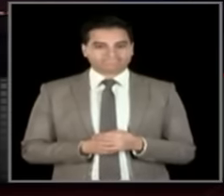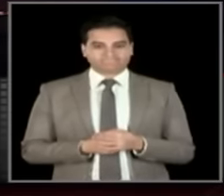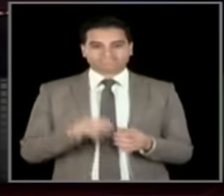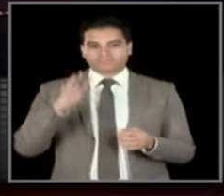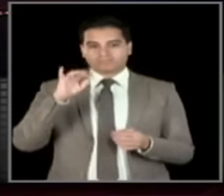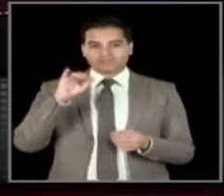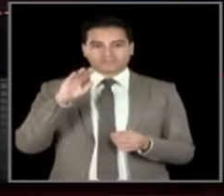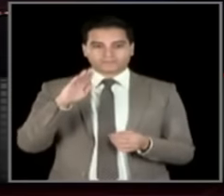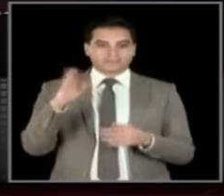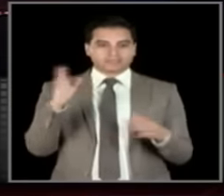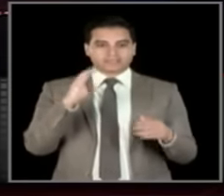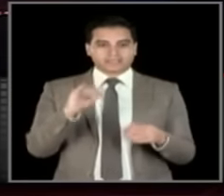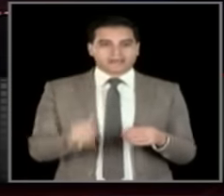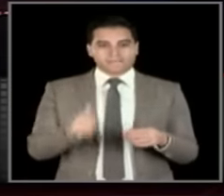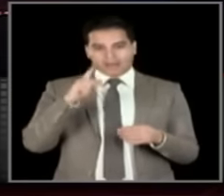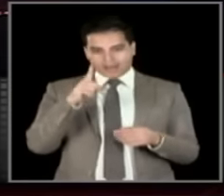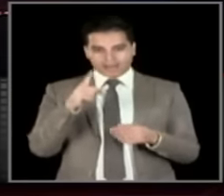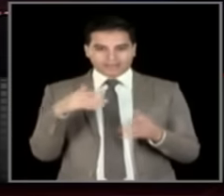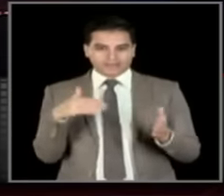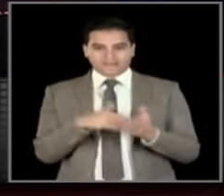شمس جمال وسلسل فين؟